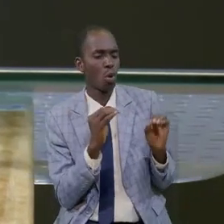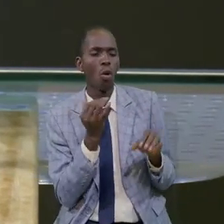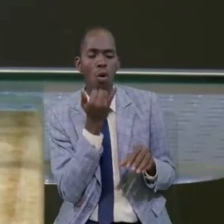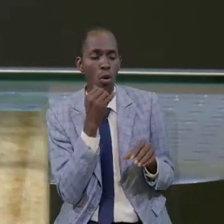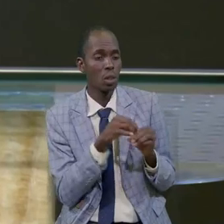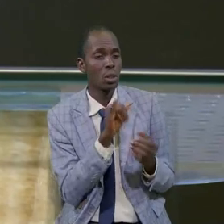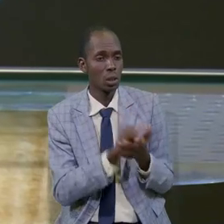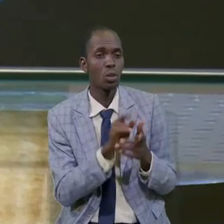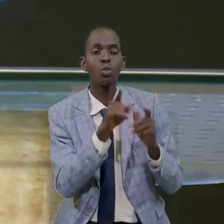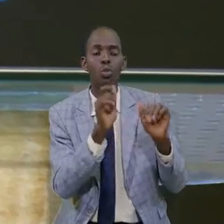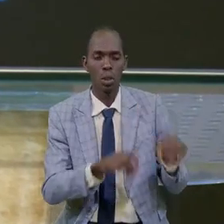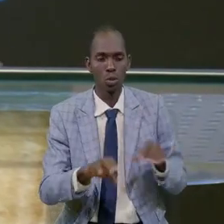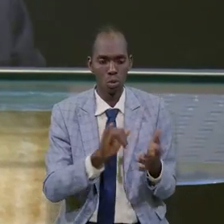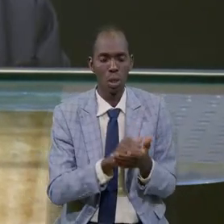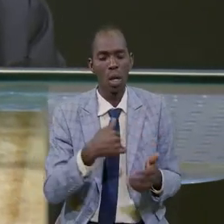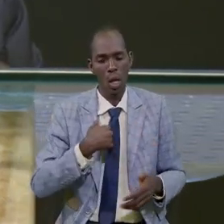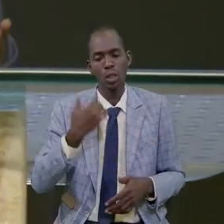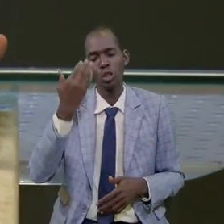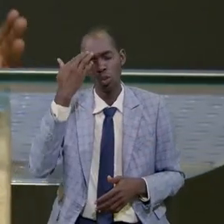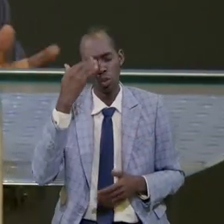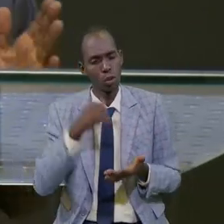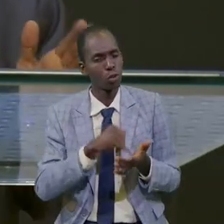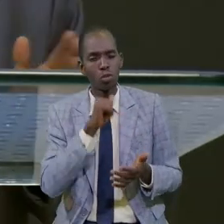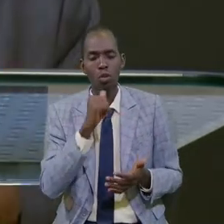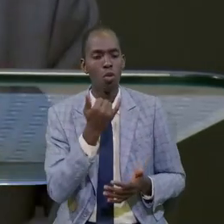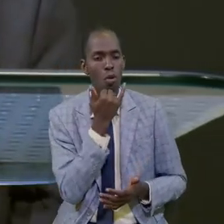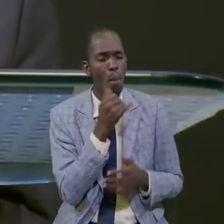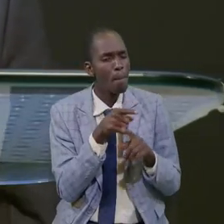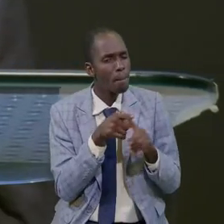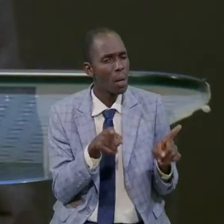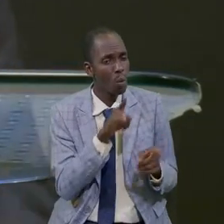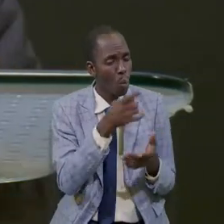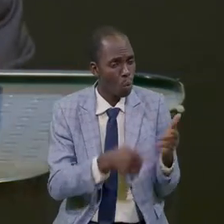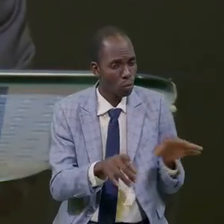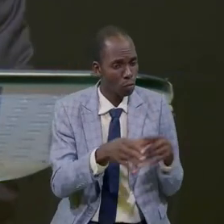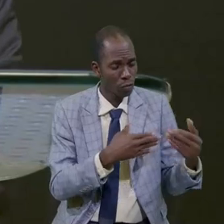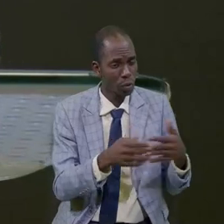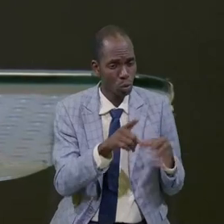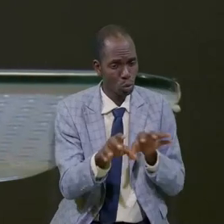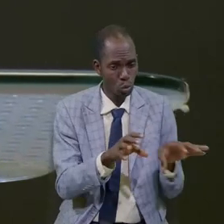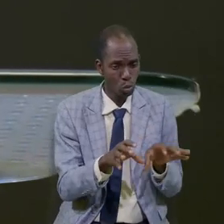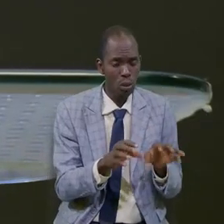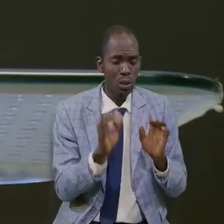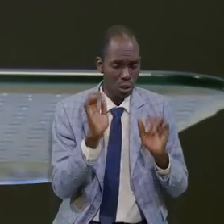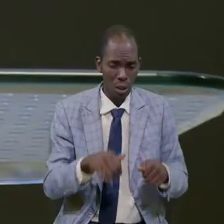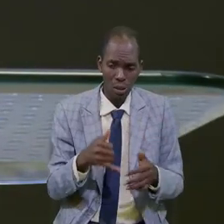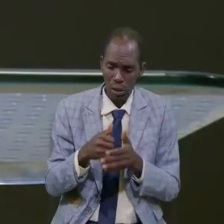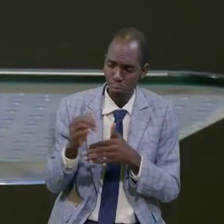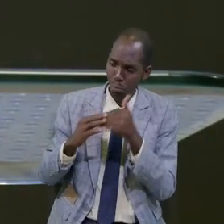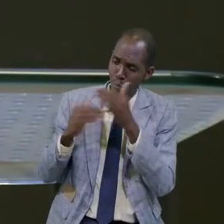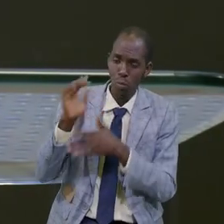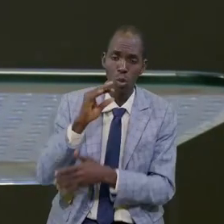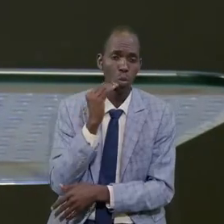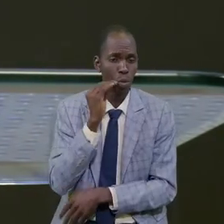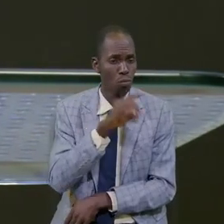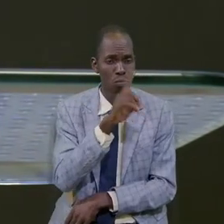en cela. Oui, je sais qu'il n'y a rien de mauvais, mais est-ce que cela-là édifie à la maison? Est-ce que